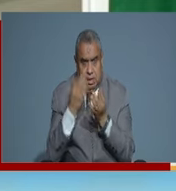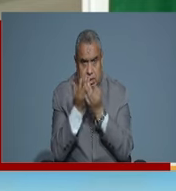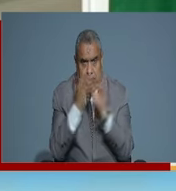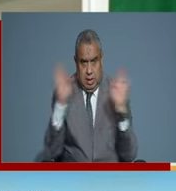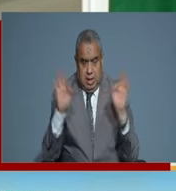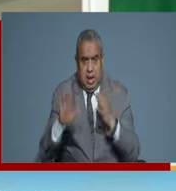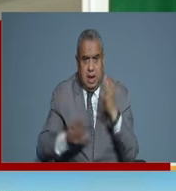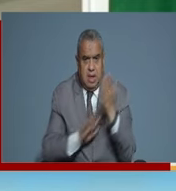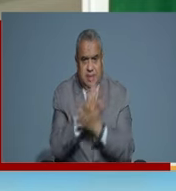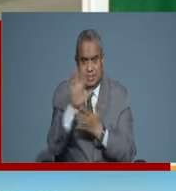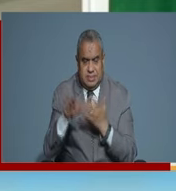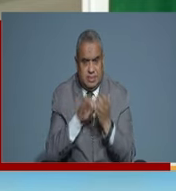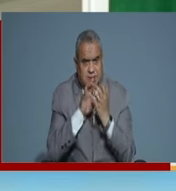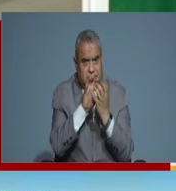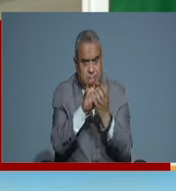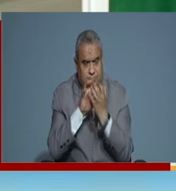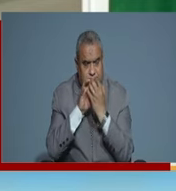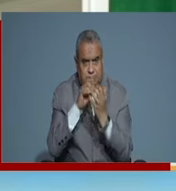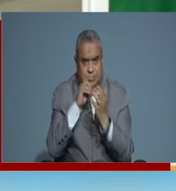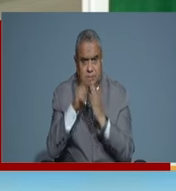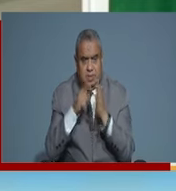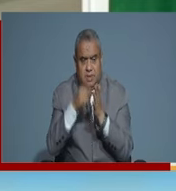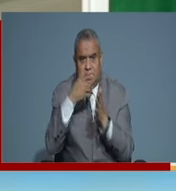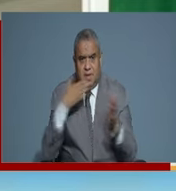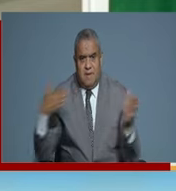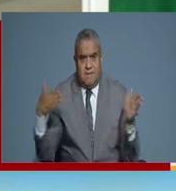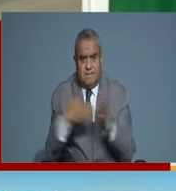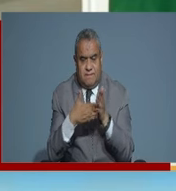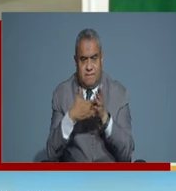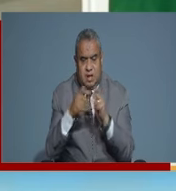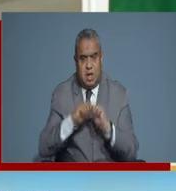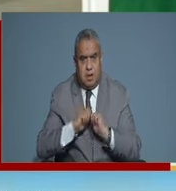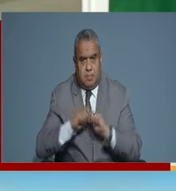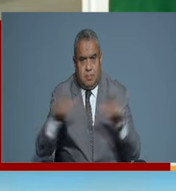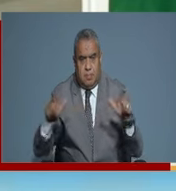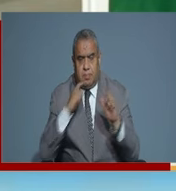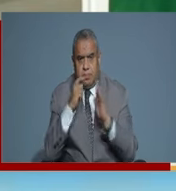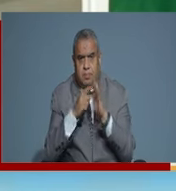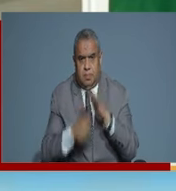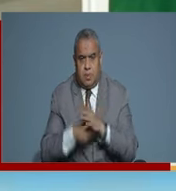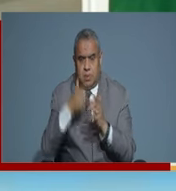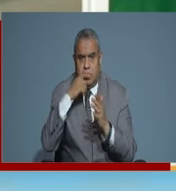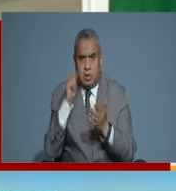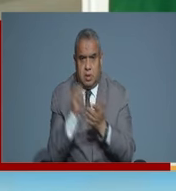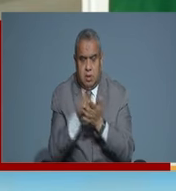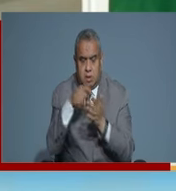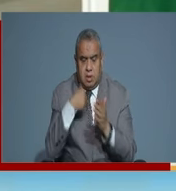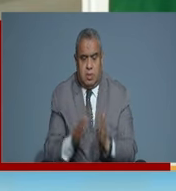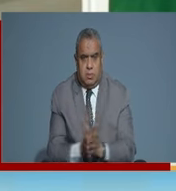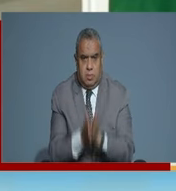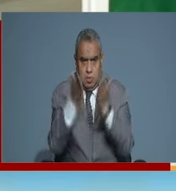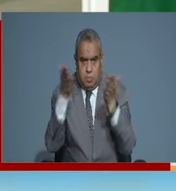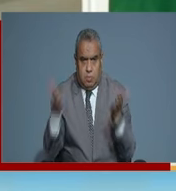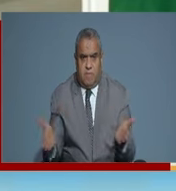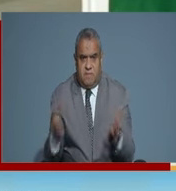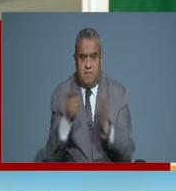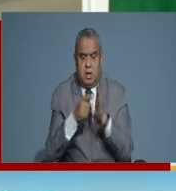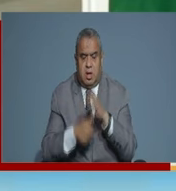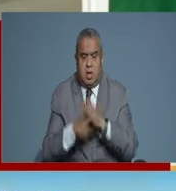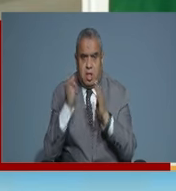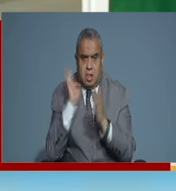الصراعات والقضايا. في الختام أود أن أقول دعونا نكون صريحين ونقول